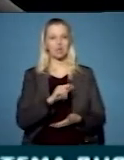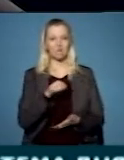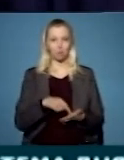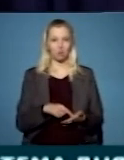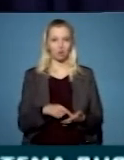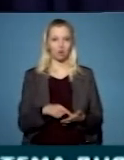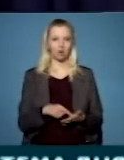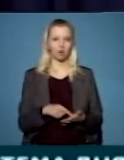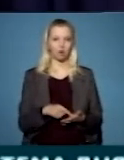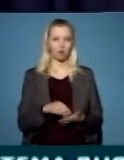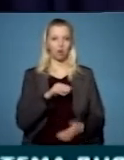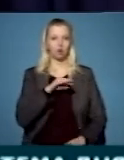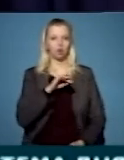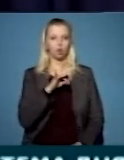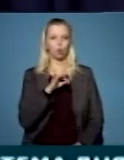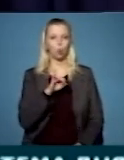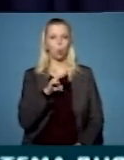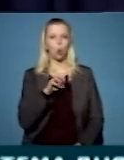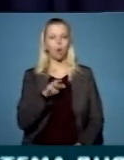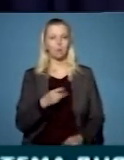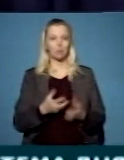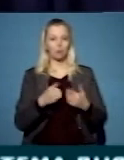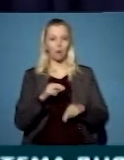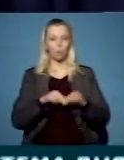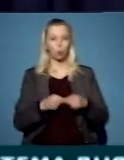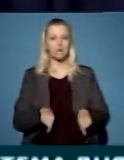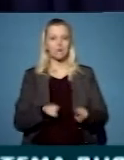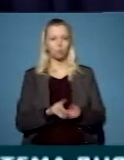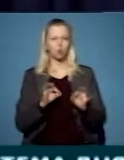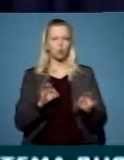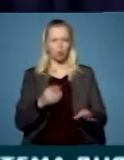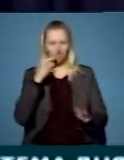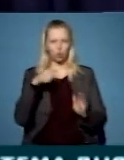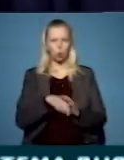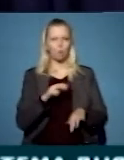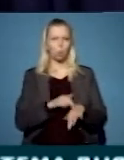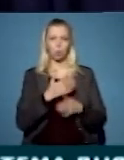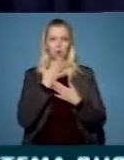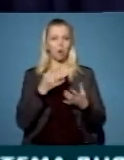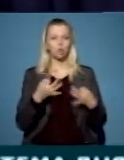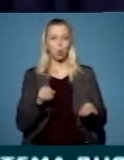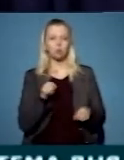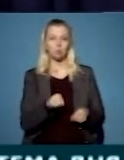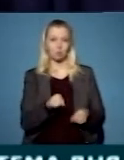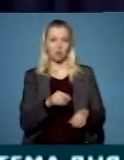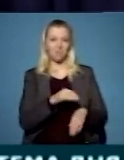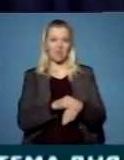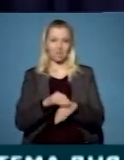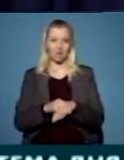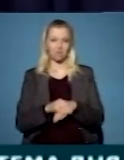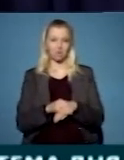запитання. Трукам – це прилад, який побудований таким чином, щоб жодного втручання поліцейський не мав доступу до тої фіксації.